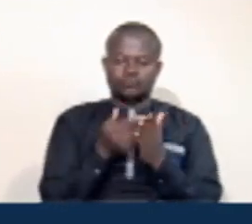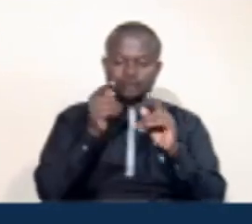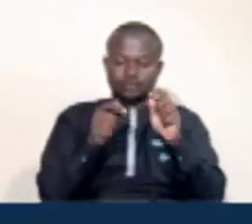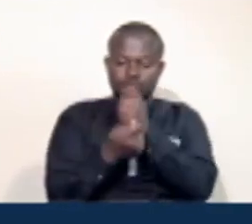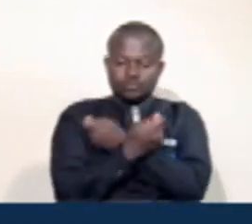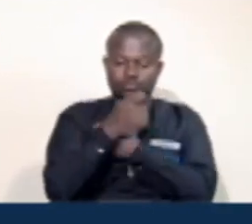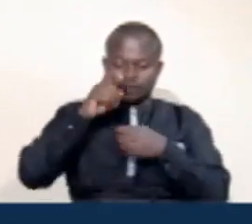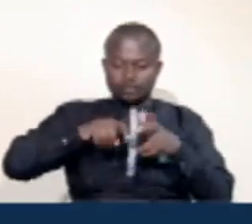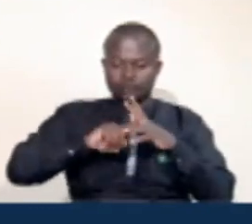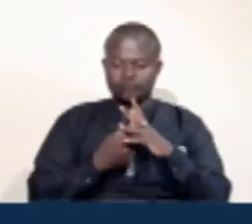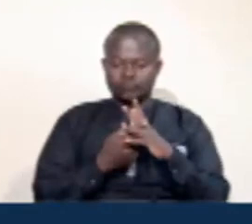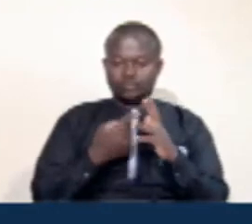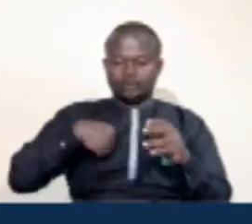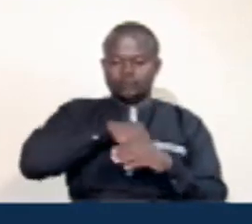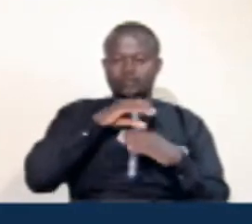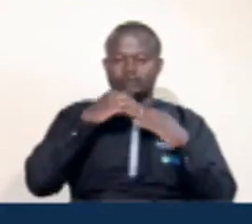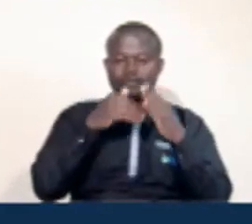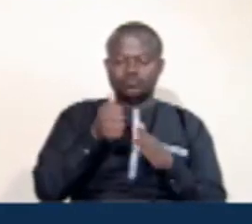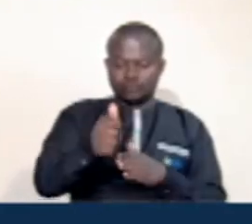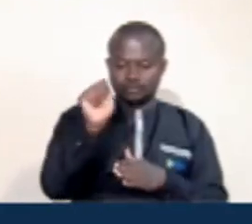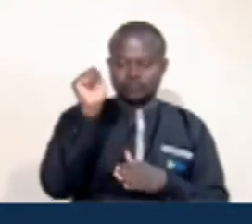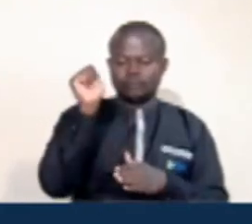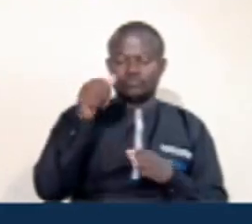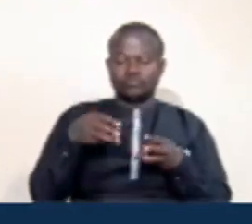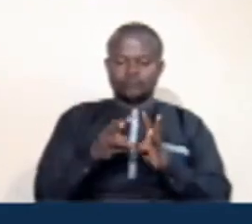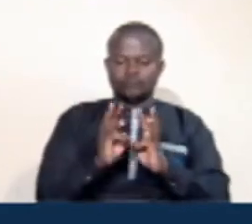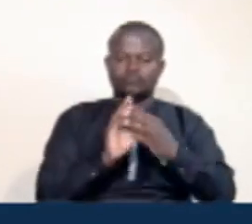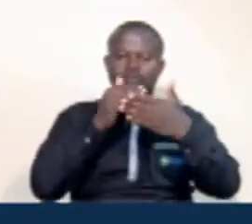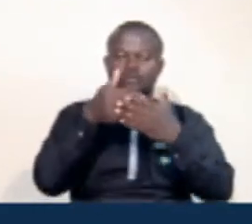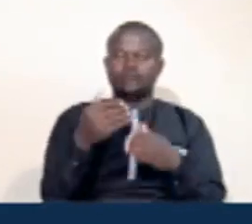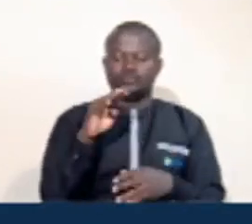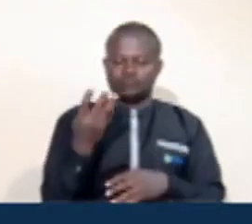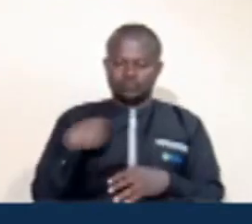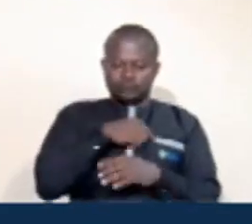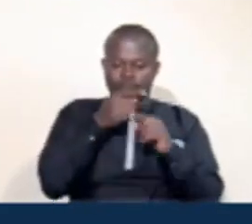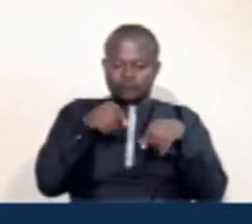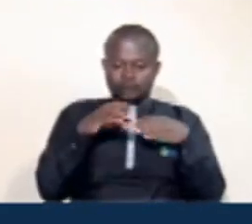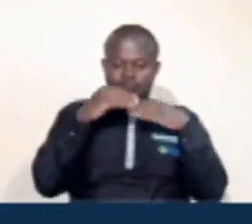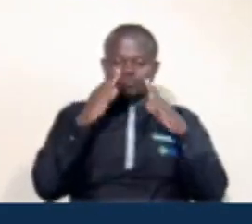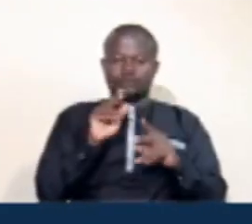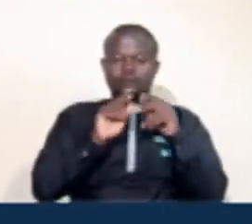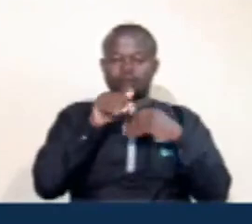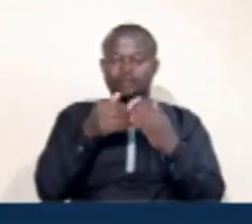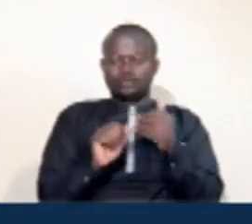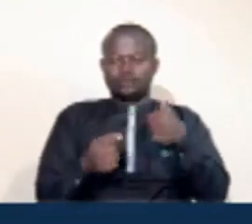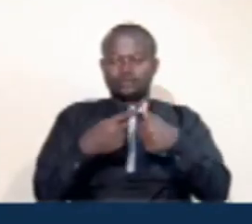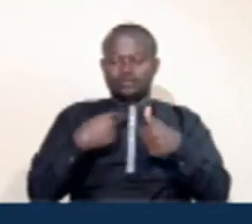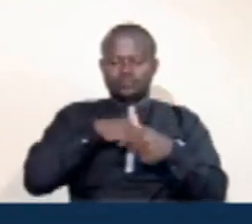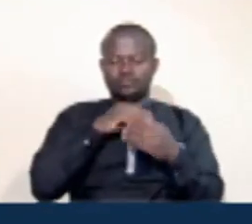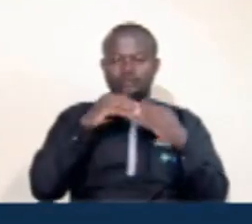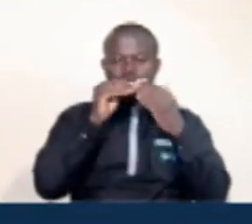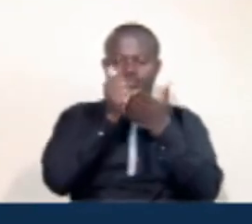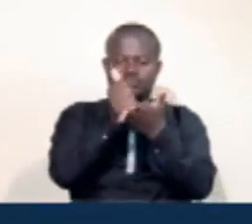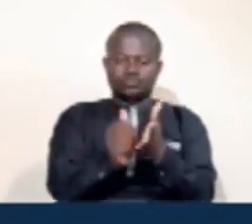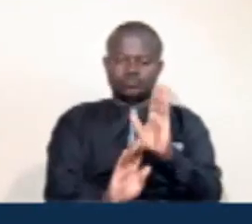mbere na mbere igomba gutangirira ku muyobozi ku giti cye. Hari uburyo bugera kuri bune twisanga twayoboye abaturage. Ubwa mbere ni ubuyobozi